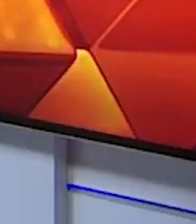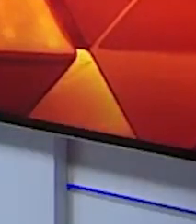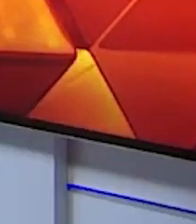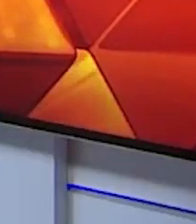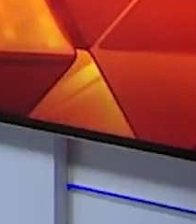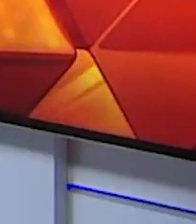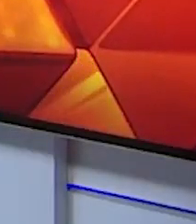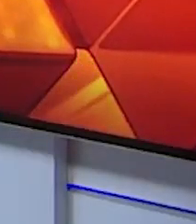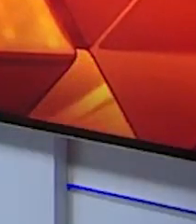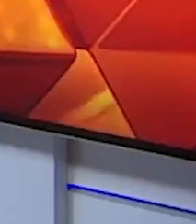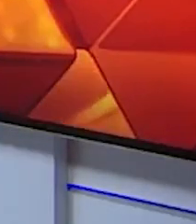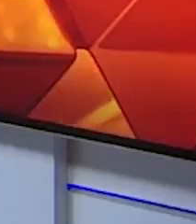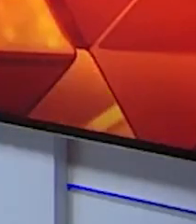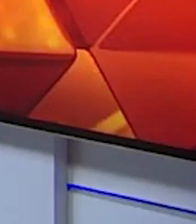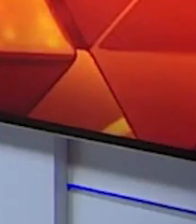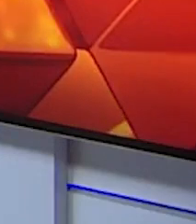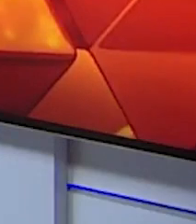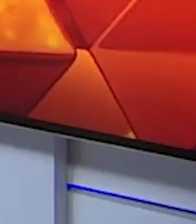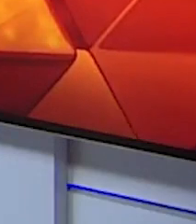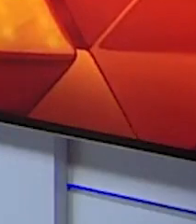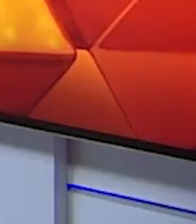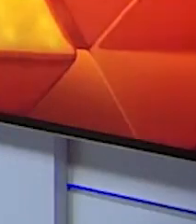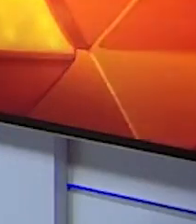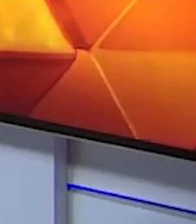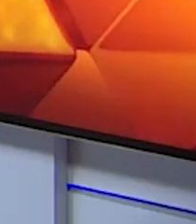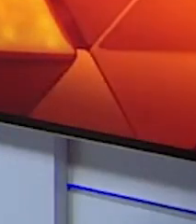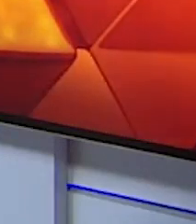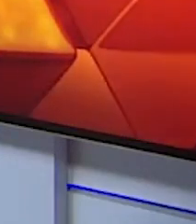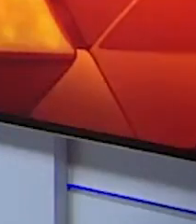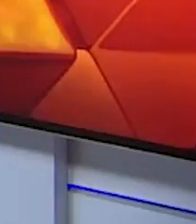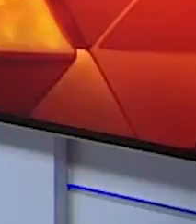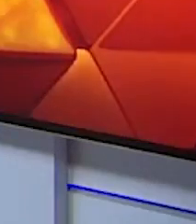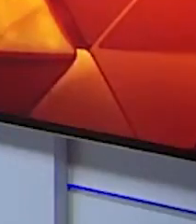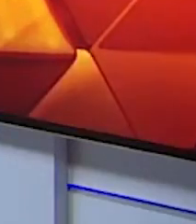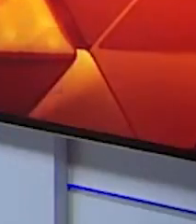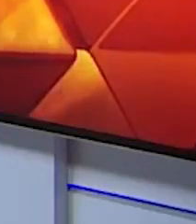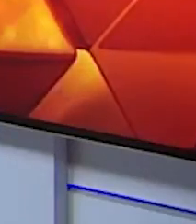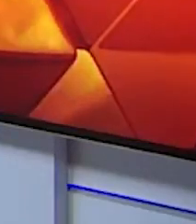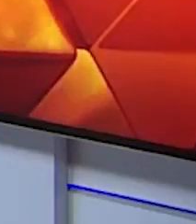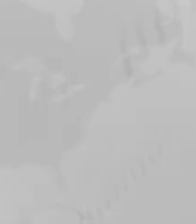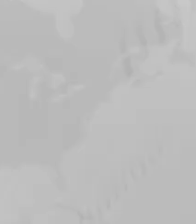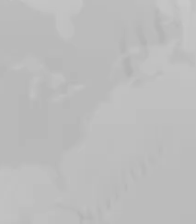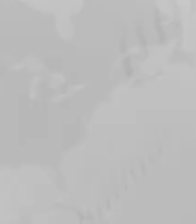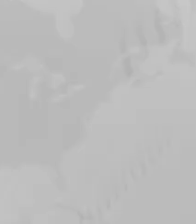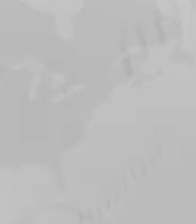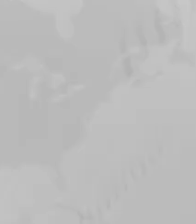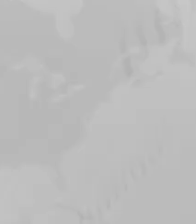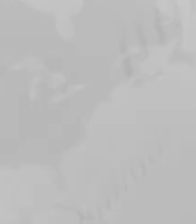kami sa GMA Pinoy TV at www.gmanews.tv.